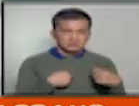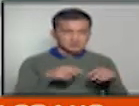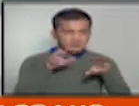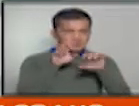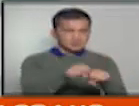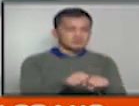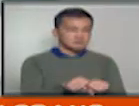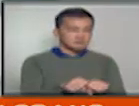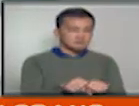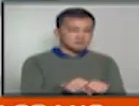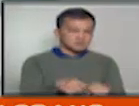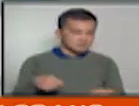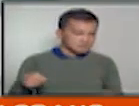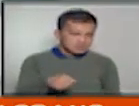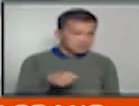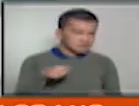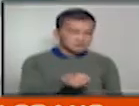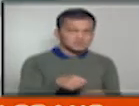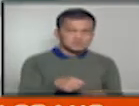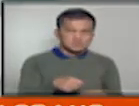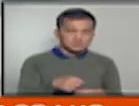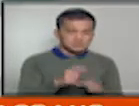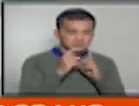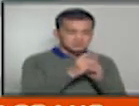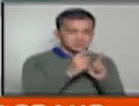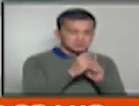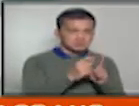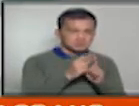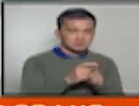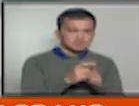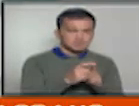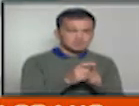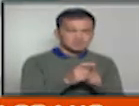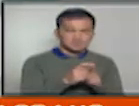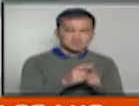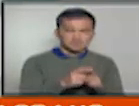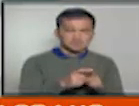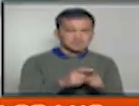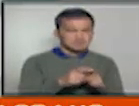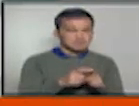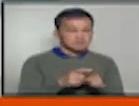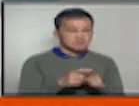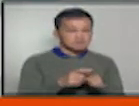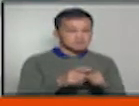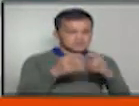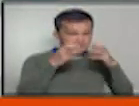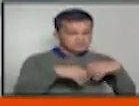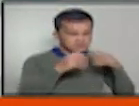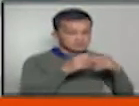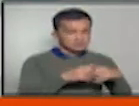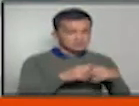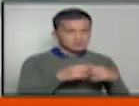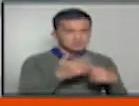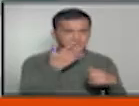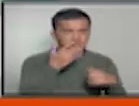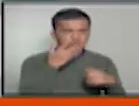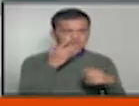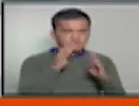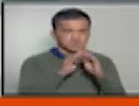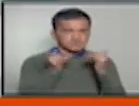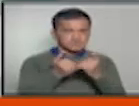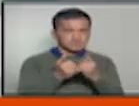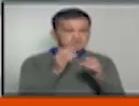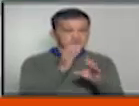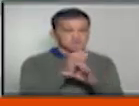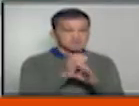arestuin ng taong nananaksak at nagmumura. Pinagbabasag nyo po yung salamin ng barangay patrol